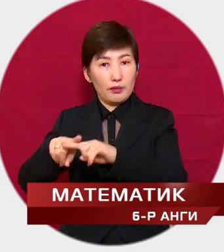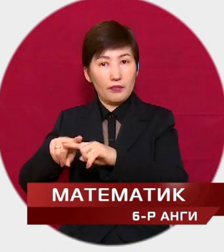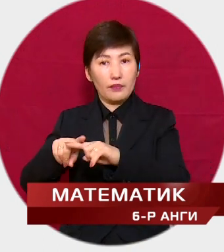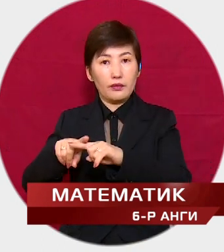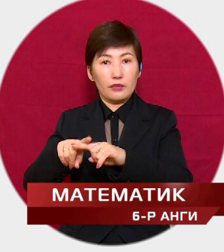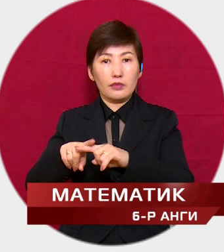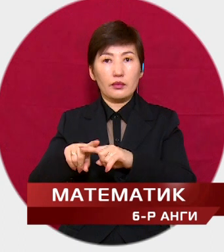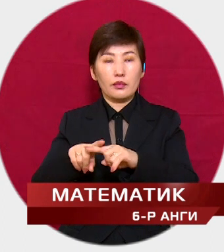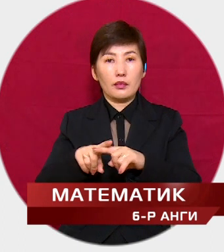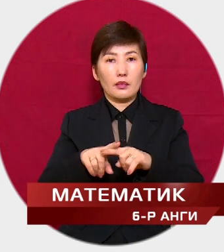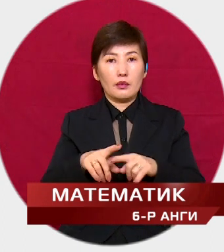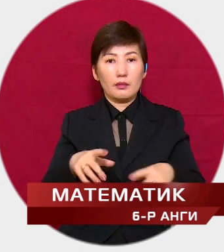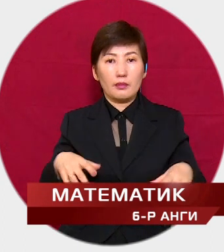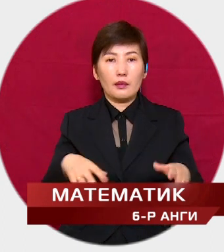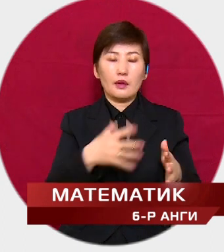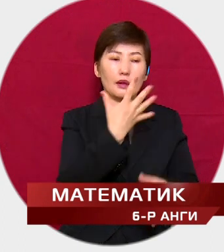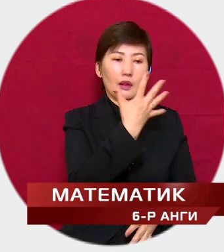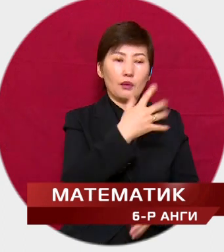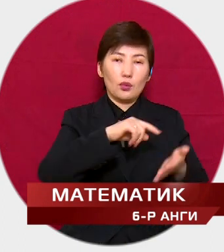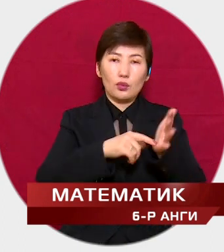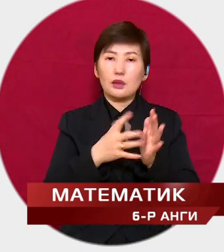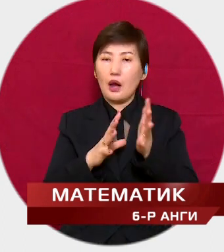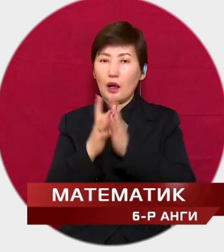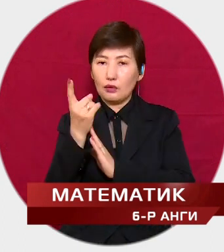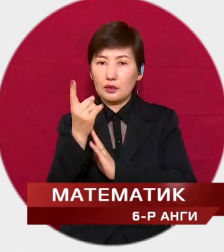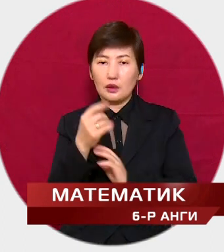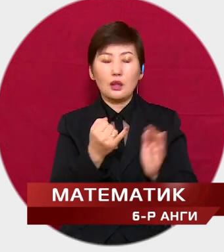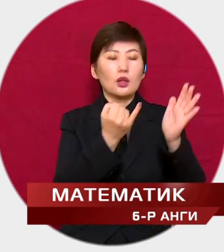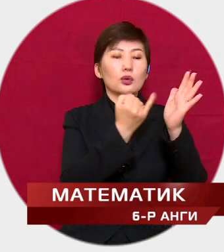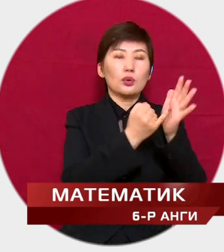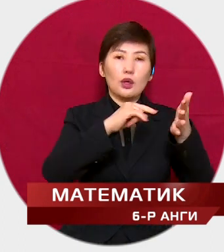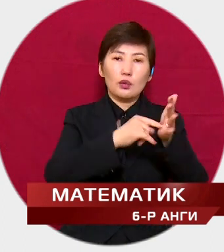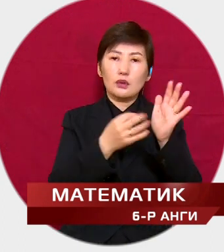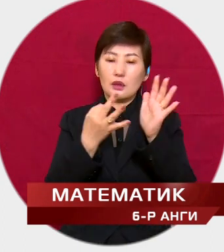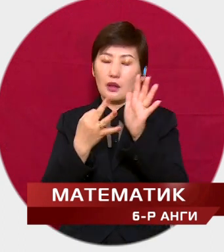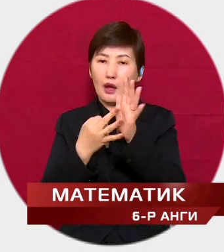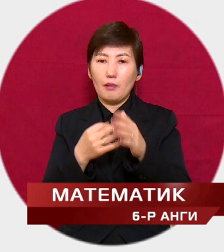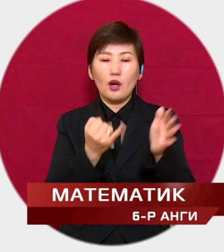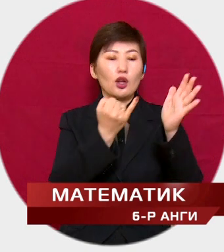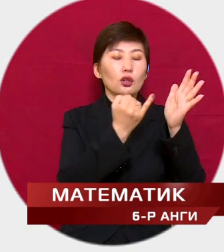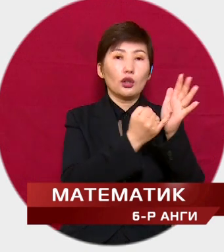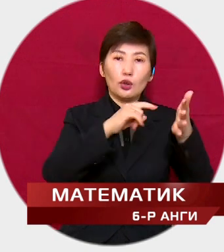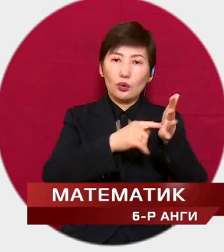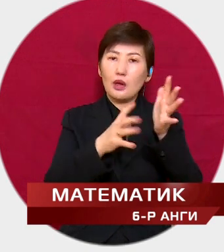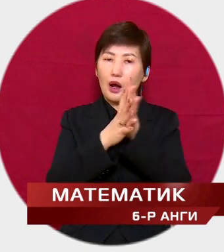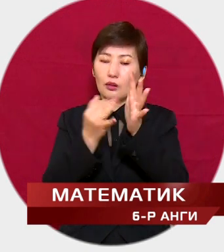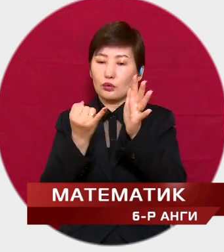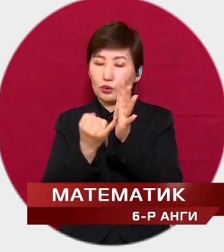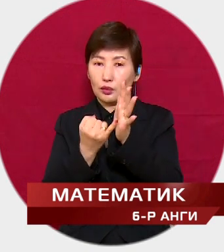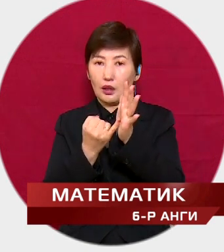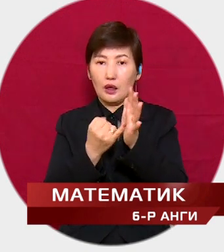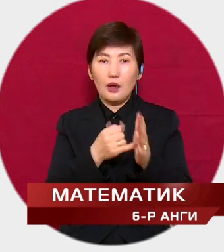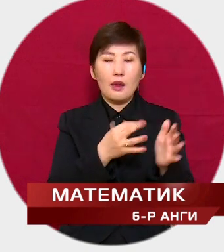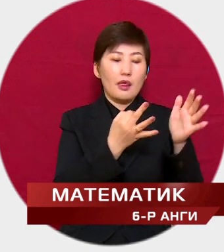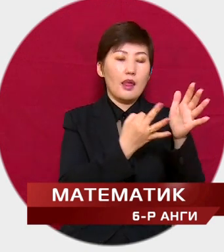харгалзан үржүүлээ. 5-ыг 11-ээр үржүүлнэ. 6-ыг 8-аар үржүүлнэ. 7-ыг 16-аар 8-ыг 14-өөр